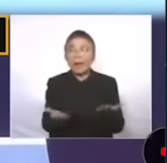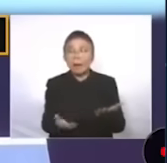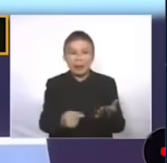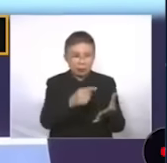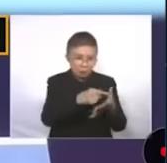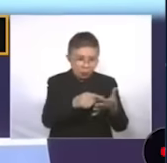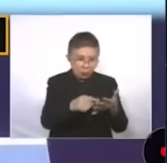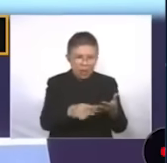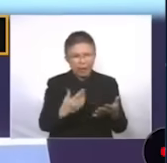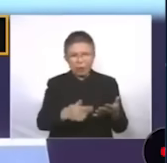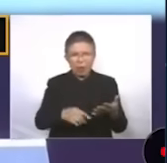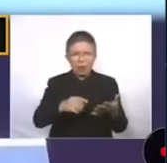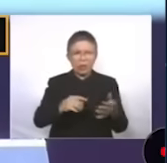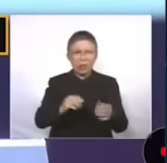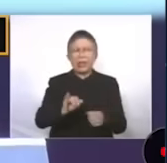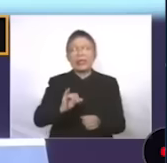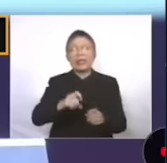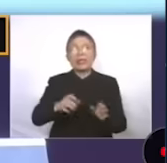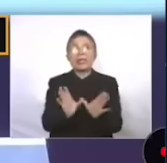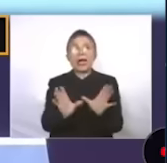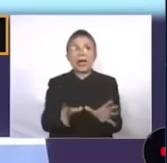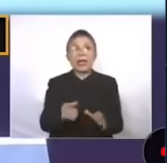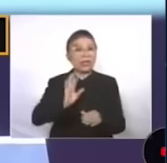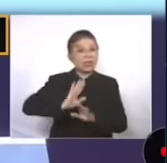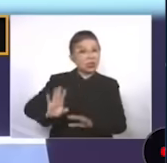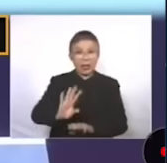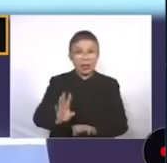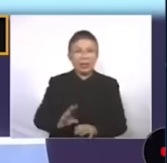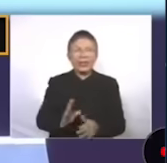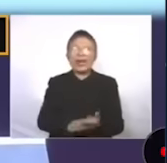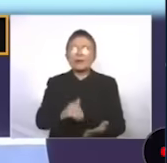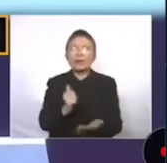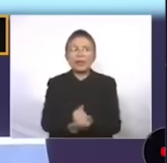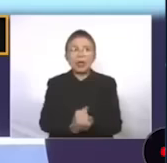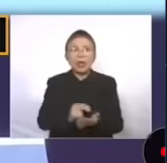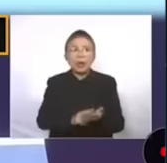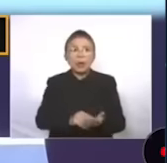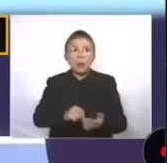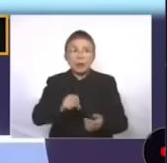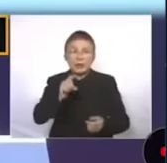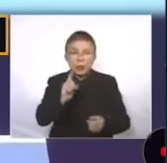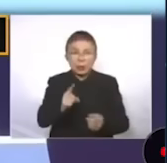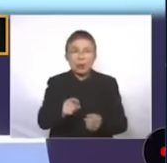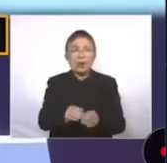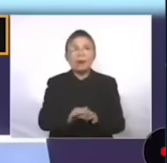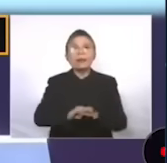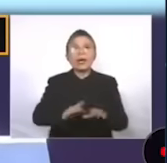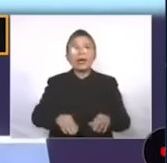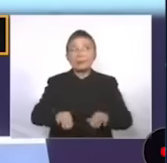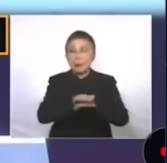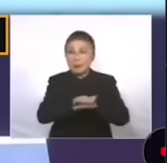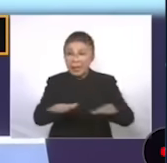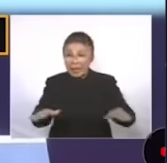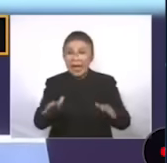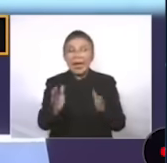tampaknya tampilan Prabowo juga malah membuat jebrot ya walaupun duit tidak terbatas ya tempo hari